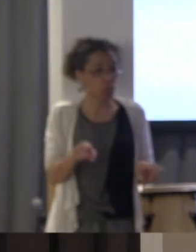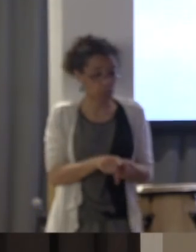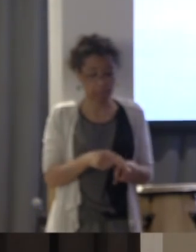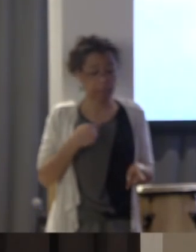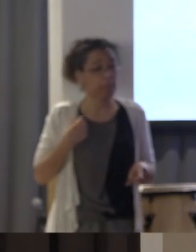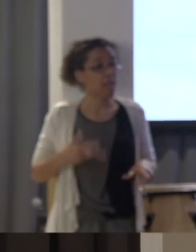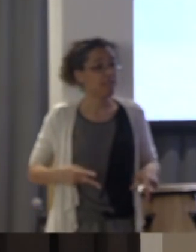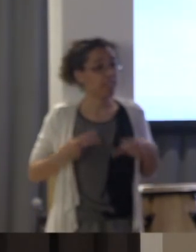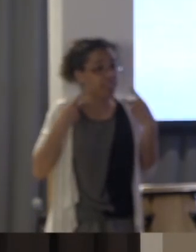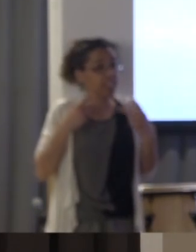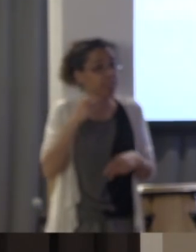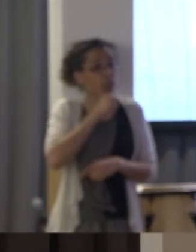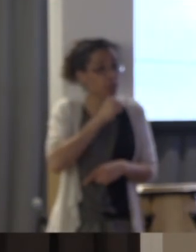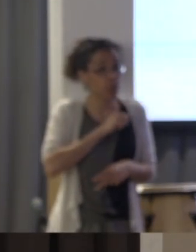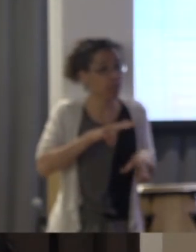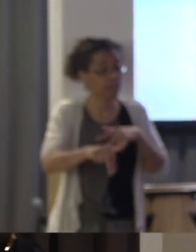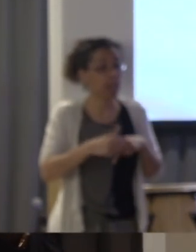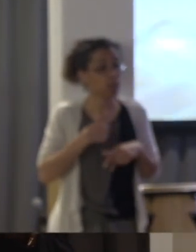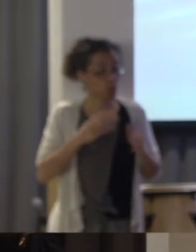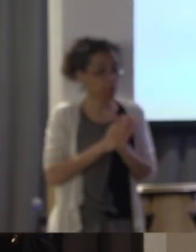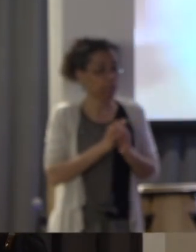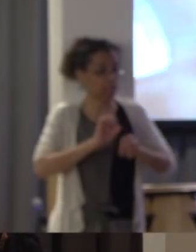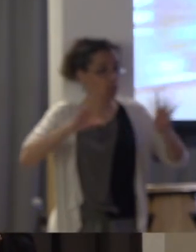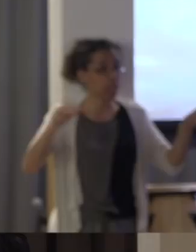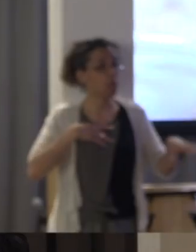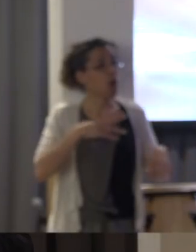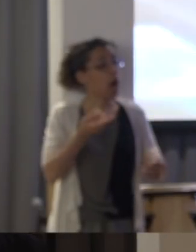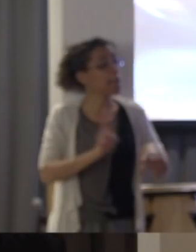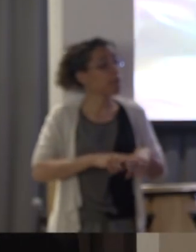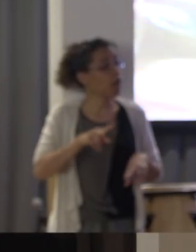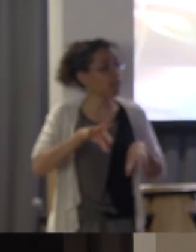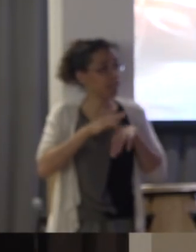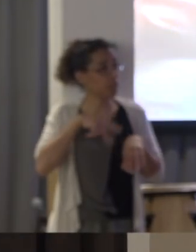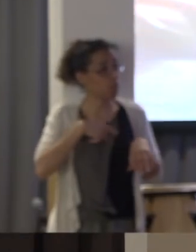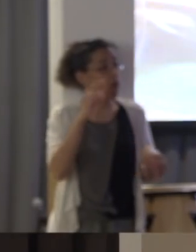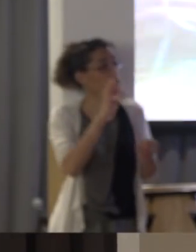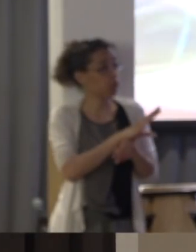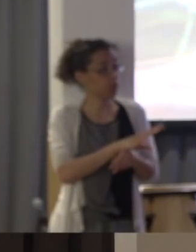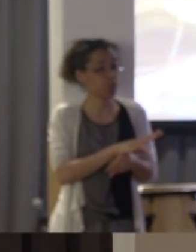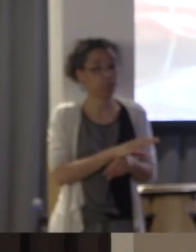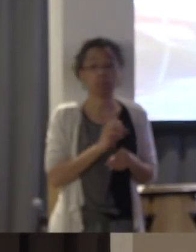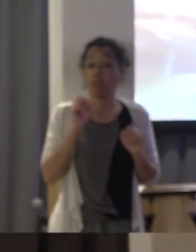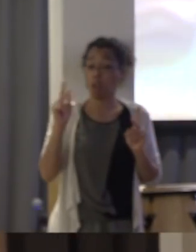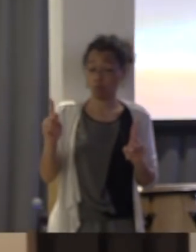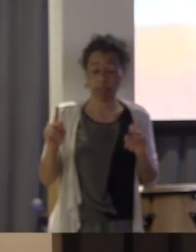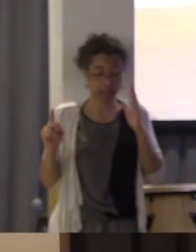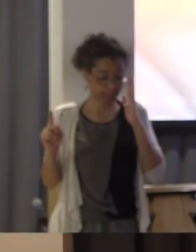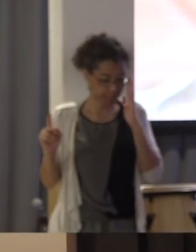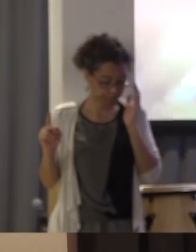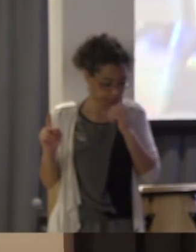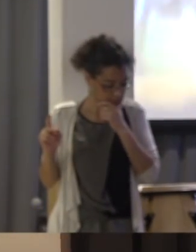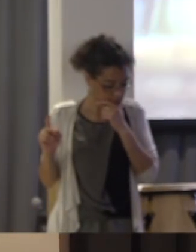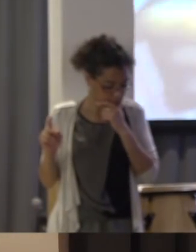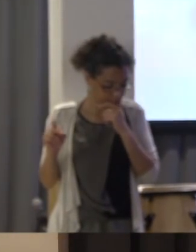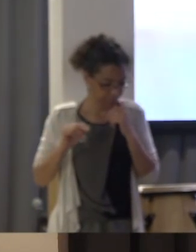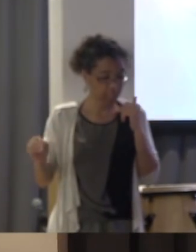vieux. Alléluia. Et donc je refuse la mort que vous dites de mon épouse. Eh bien ils sont allés écrire, puisque la réalité est là, ils